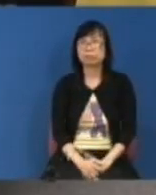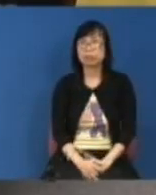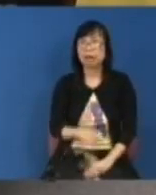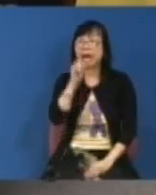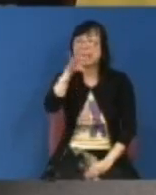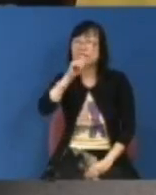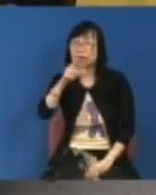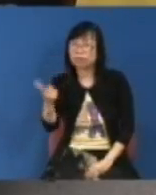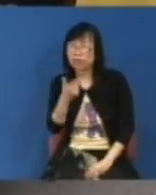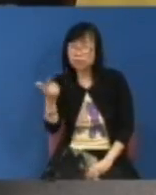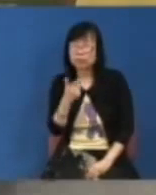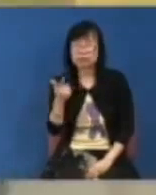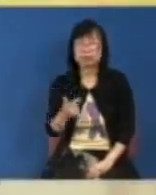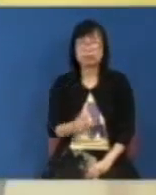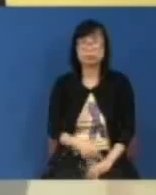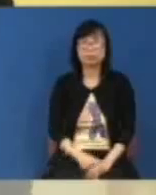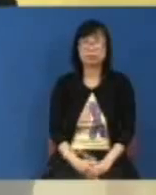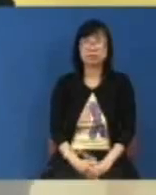講多少？ 因為